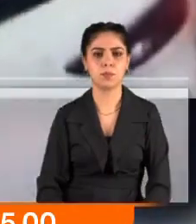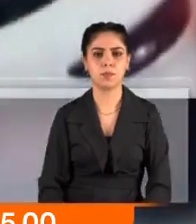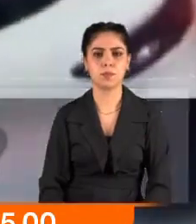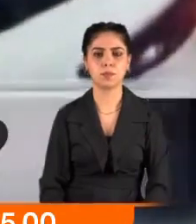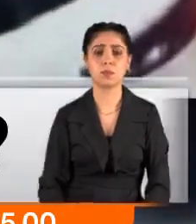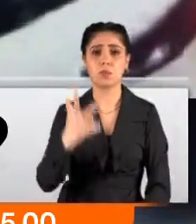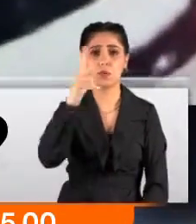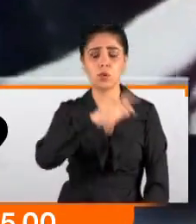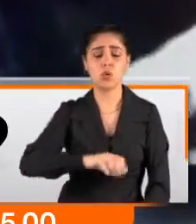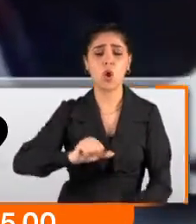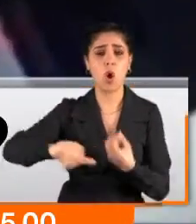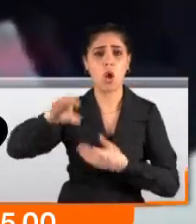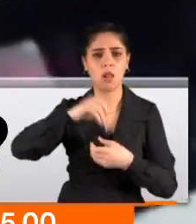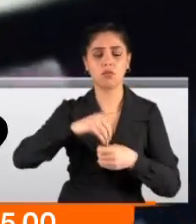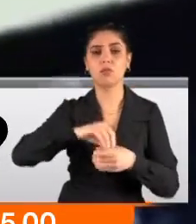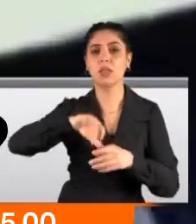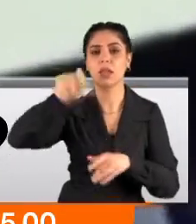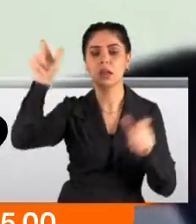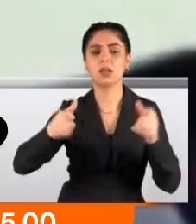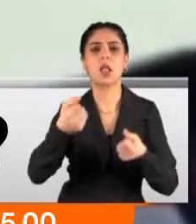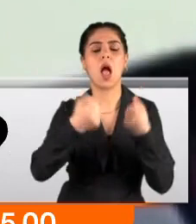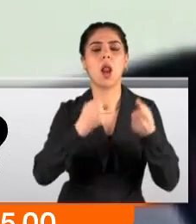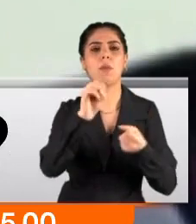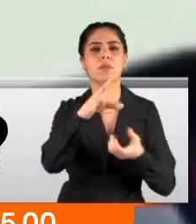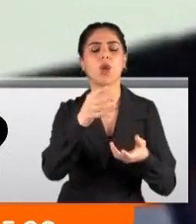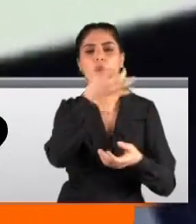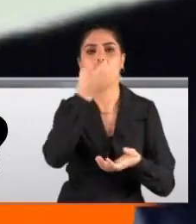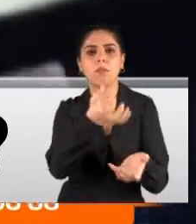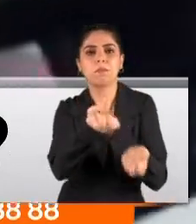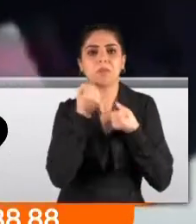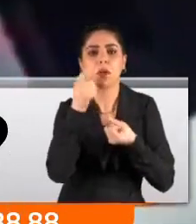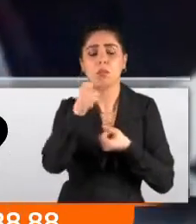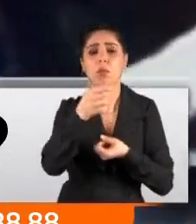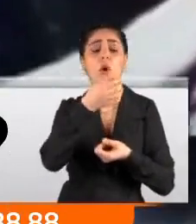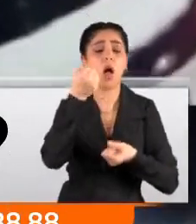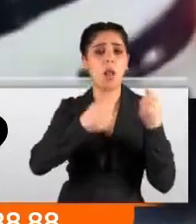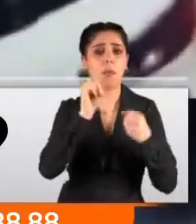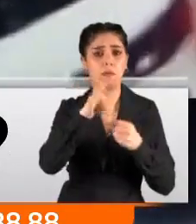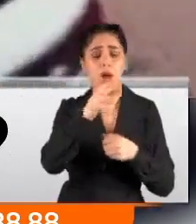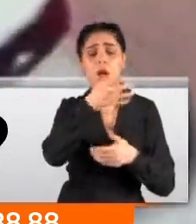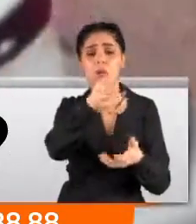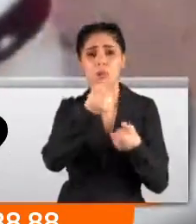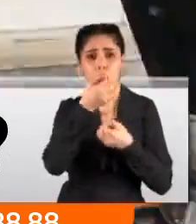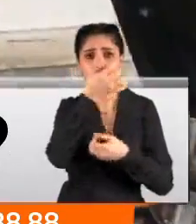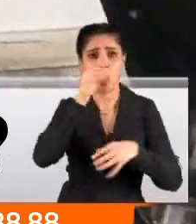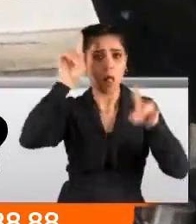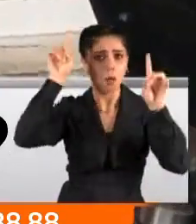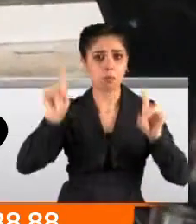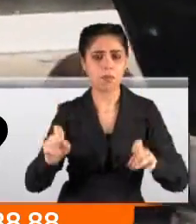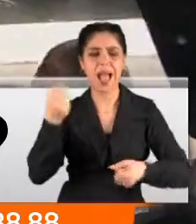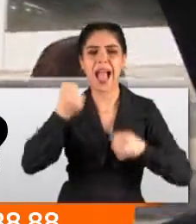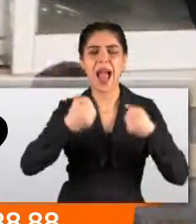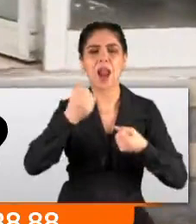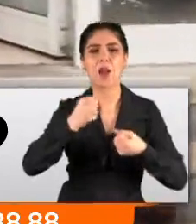Üç olayda da hırsızların araç farlarını rahatlıkla söktüğü görülüyor. Peki farları sökmek gerçekten de bu kadar kolay mı? Araba